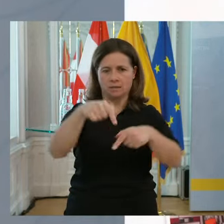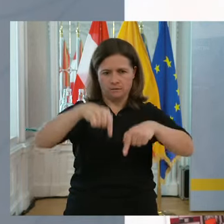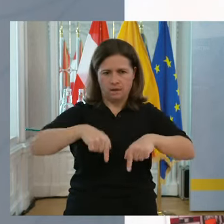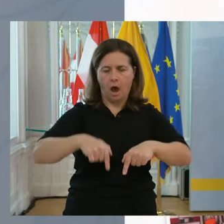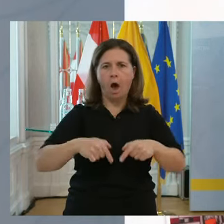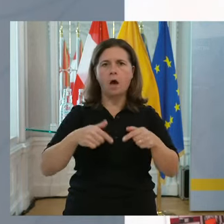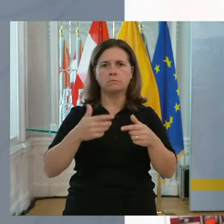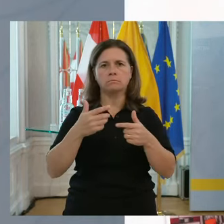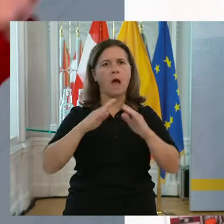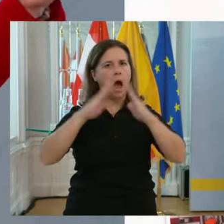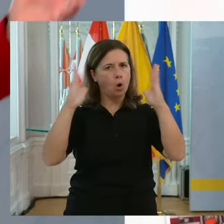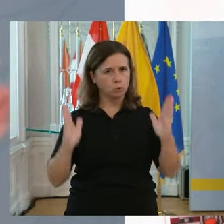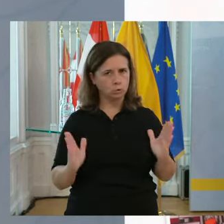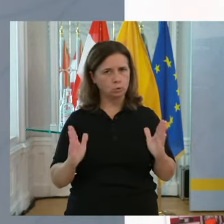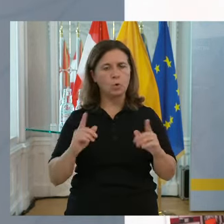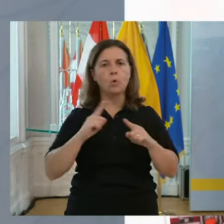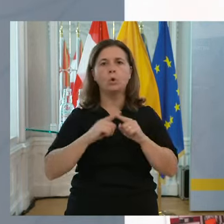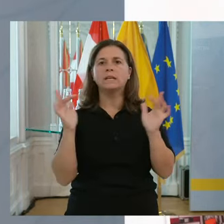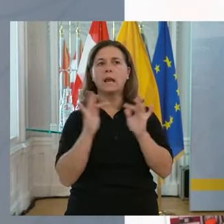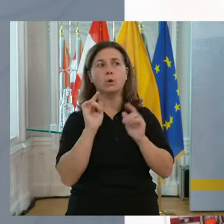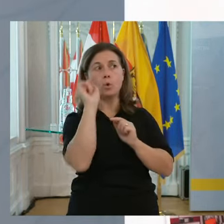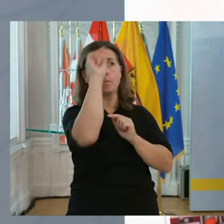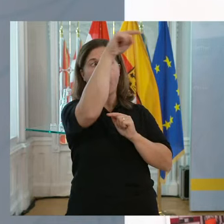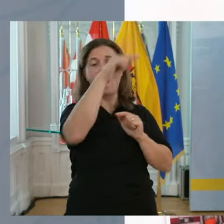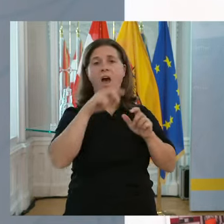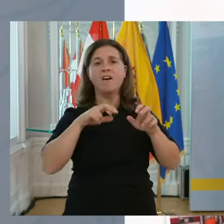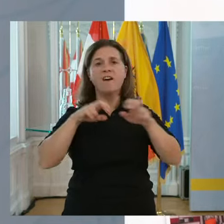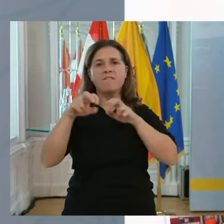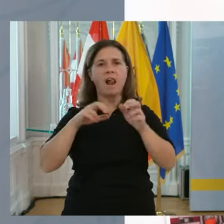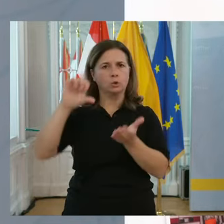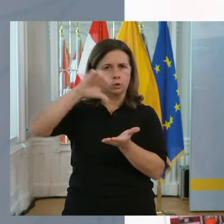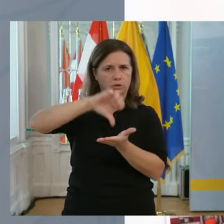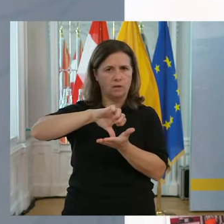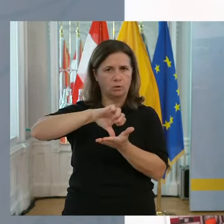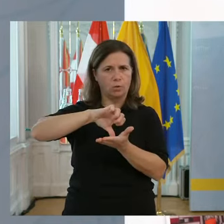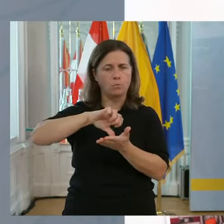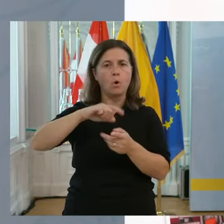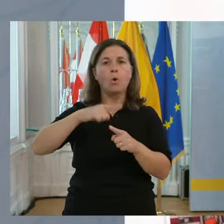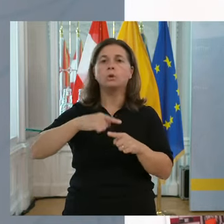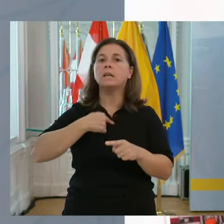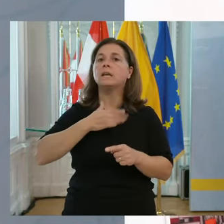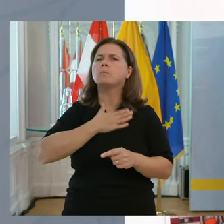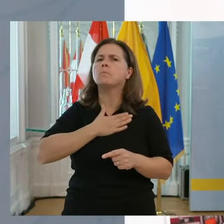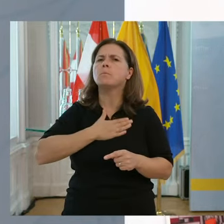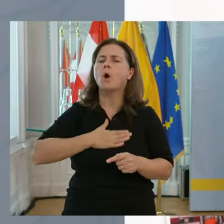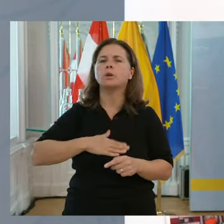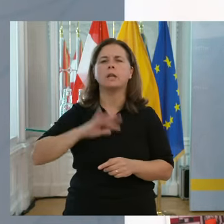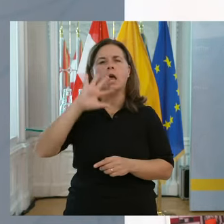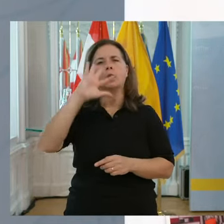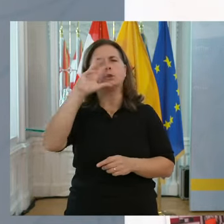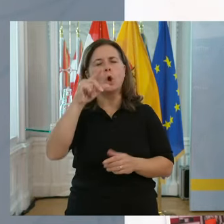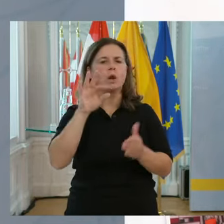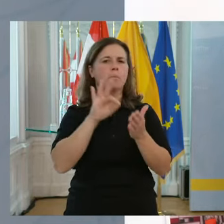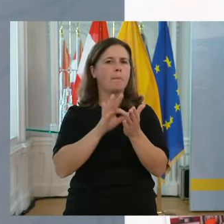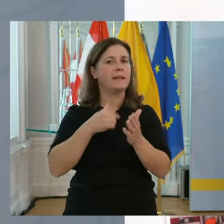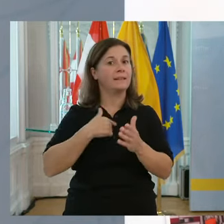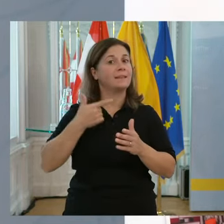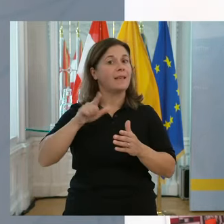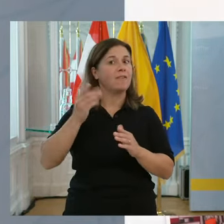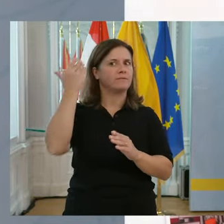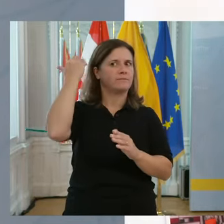unseren Räumlichkeiten und gegenüber im Verwaltungszentrum. Und hier möchte ich Ihnen nur einen schönen Moment, den ich erleben